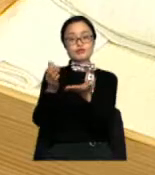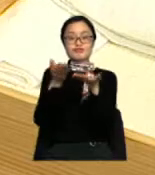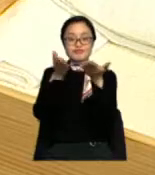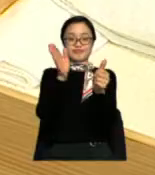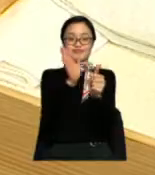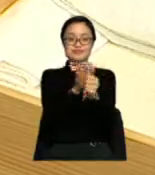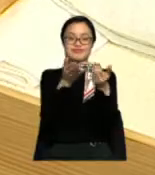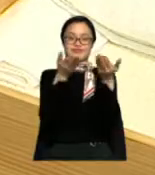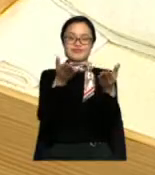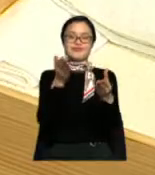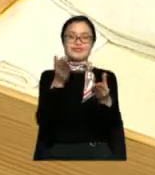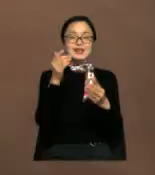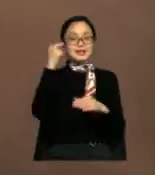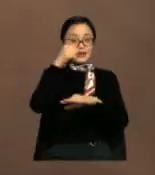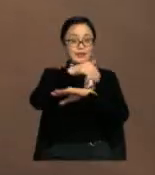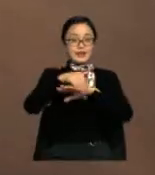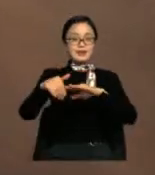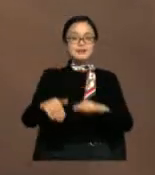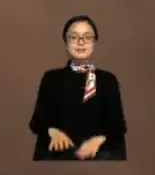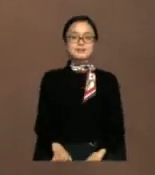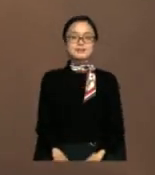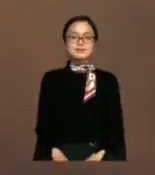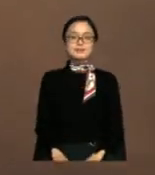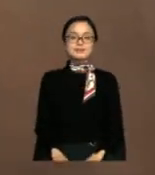드라이브 서울 경기 케이블 tv 송지현 입니다